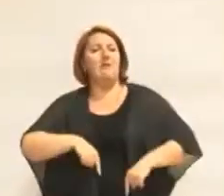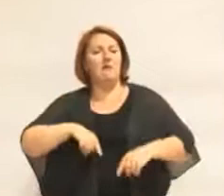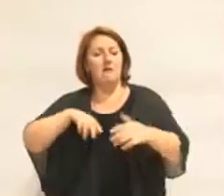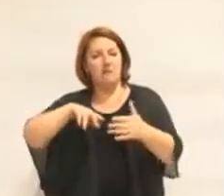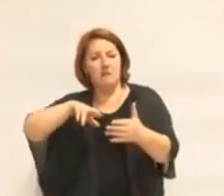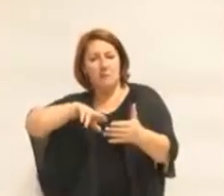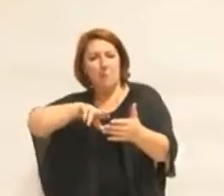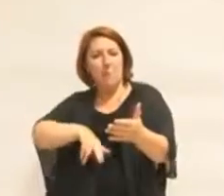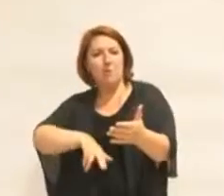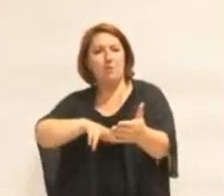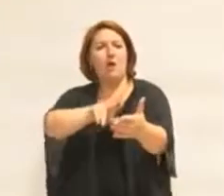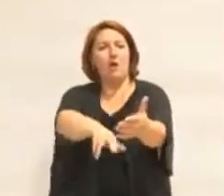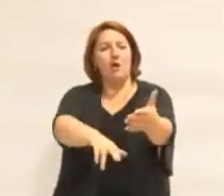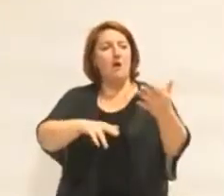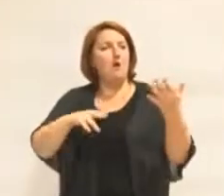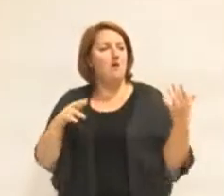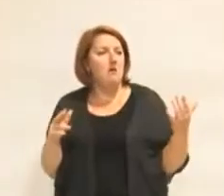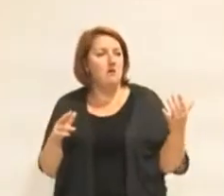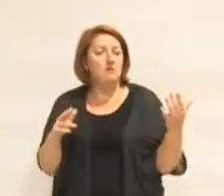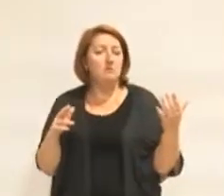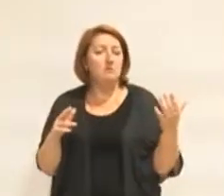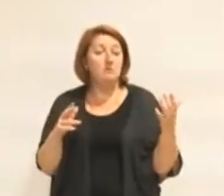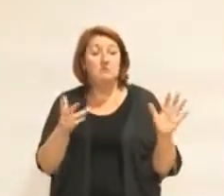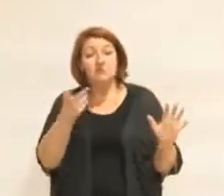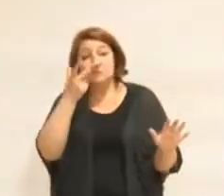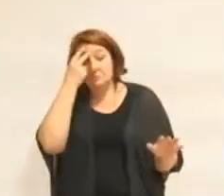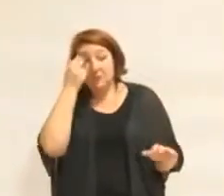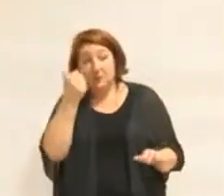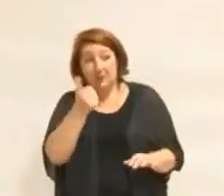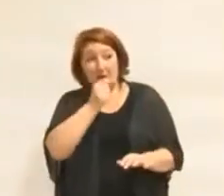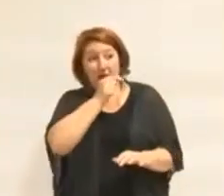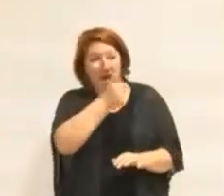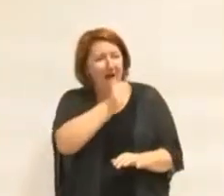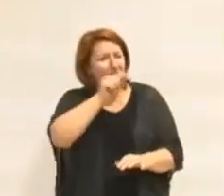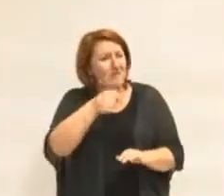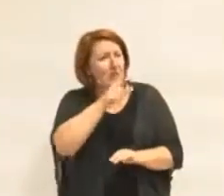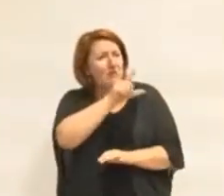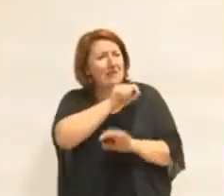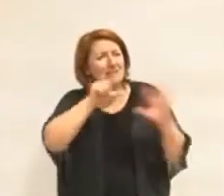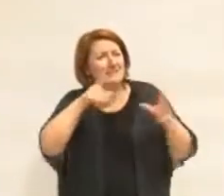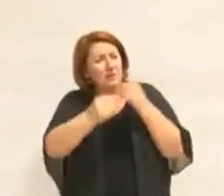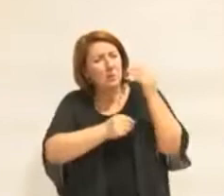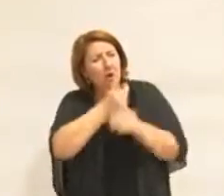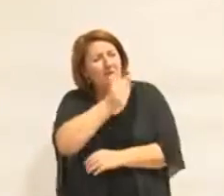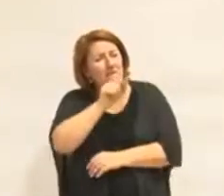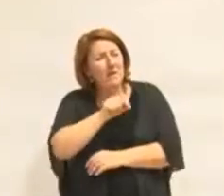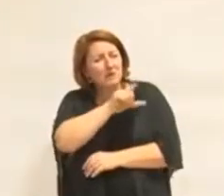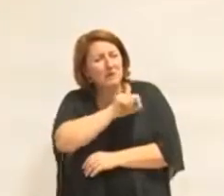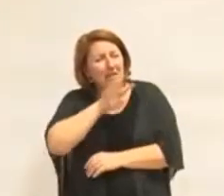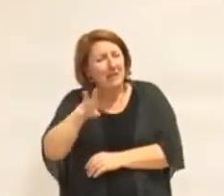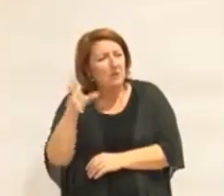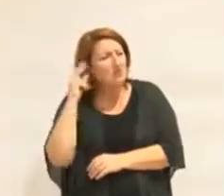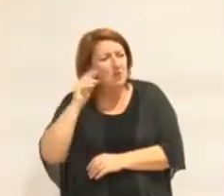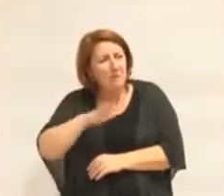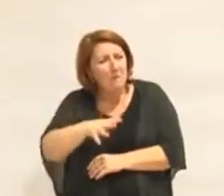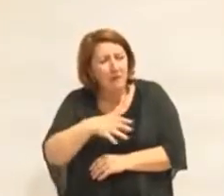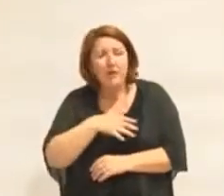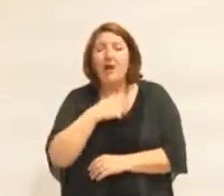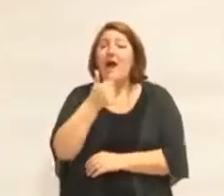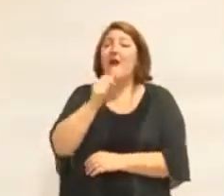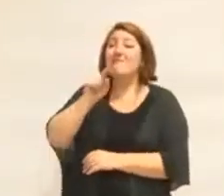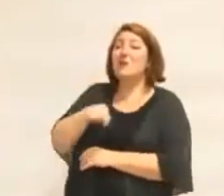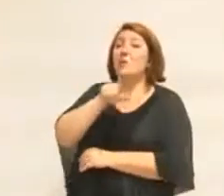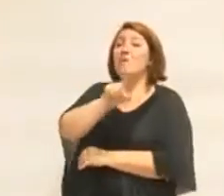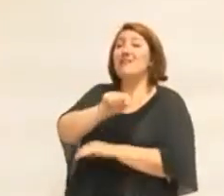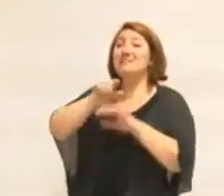contractualisez, excusez-moi. Si j'ai bien compris, à 1,27 ou 1,24, j'ai pas bien entendu. 1,27, qu'il faut